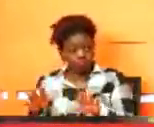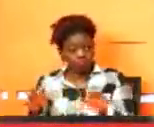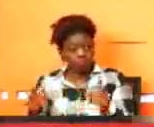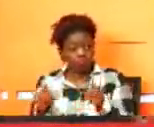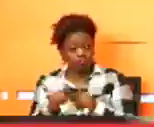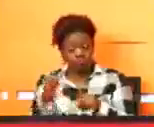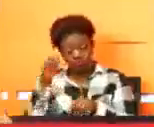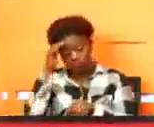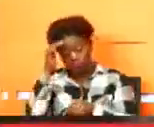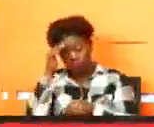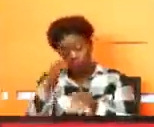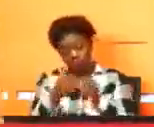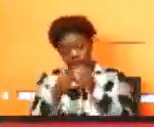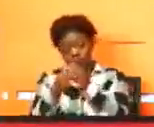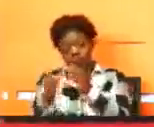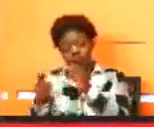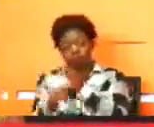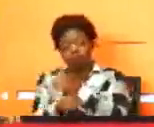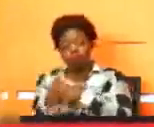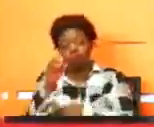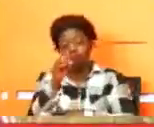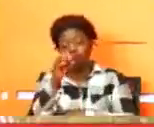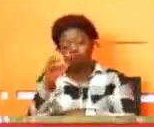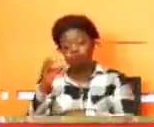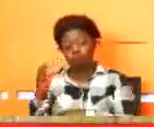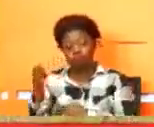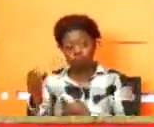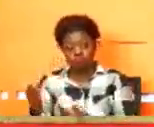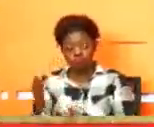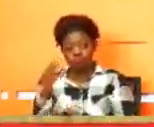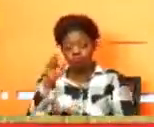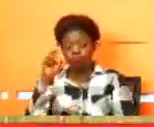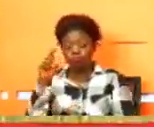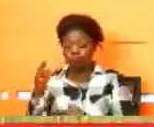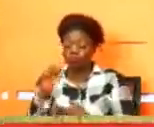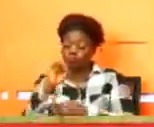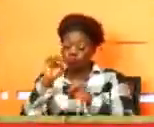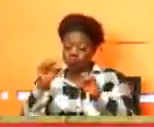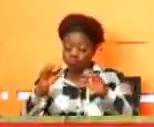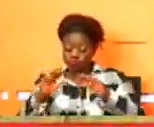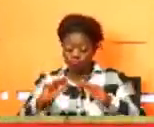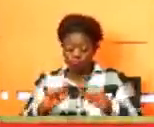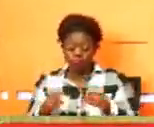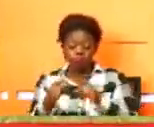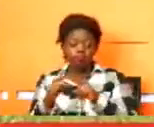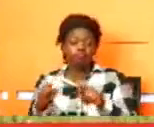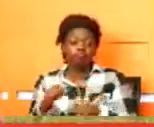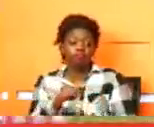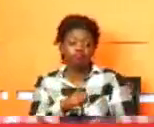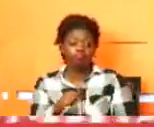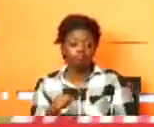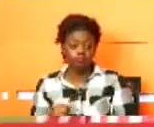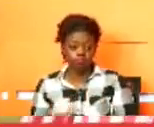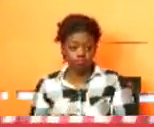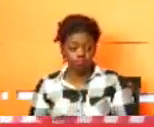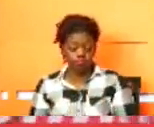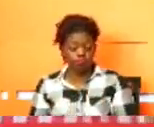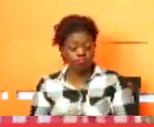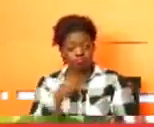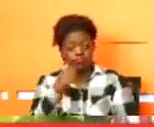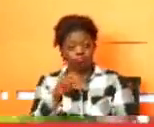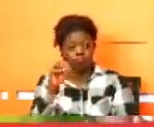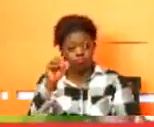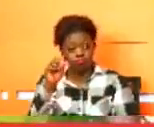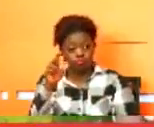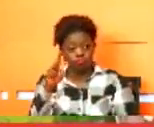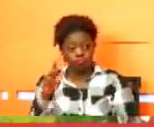Obwedda poliisi ebadde ekulembeddwamu amyuka OCCID we Matuga egezaako okubawooya wooya naye nga buteerere. Nangamba ye bakirigana naye